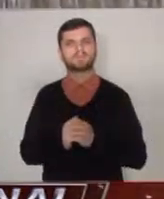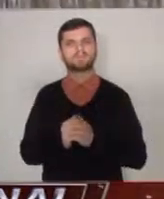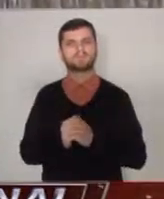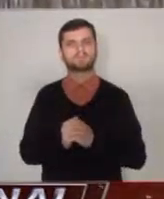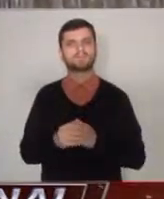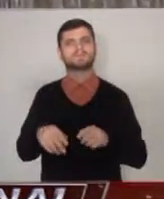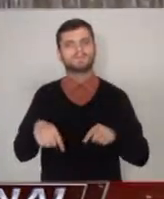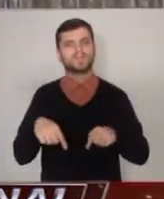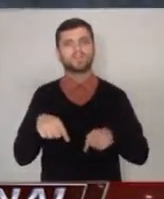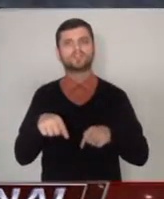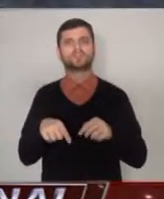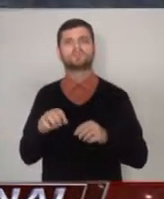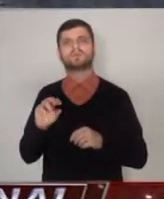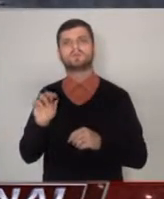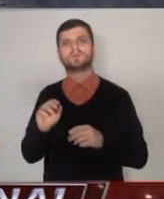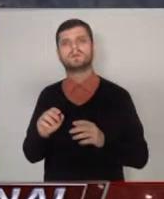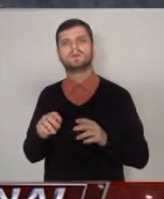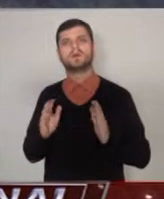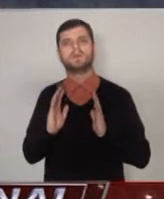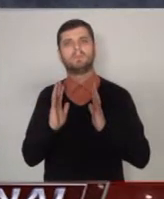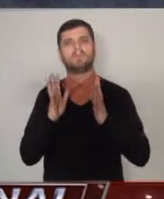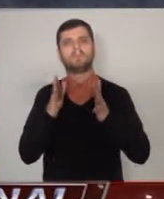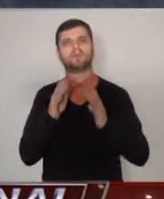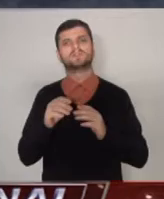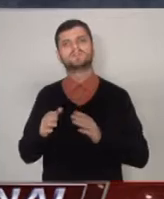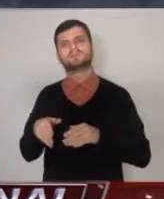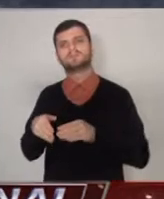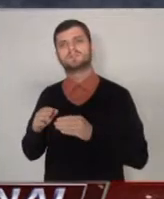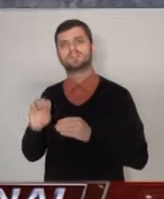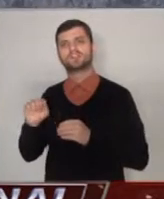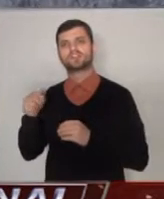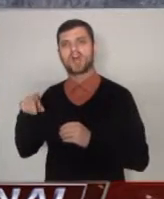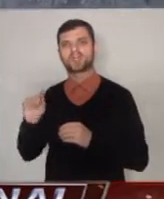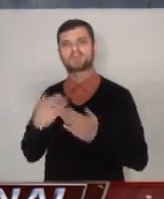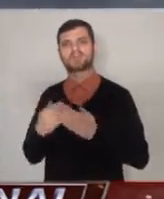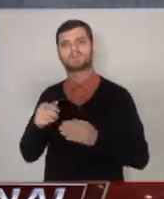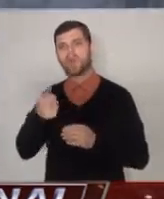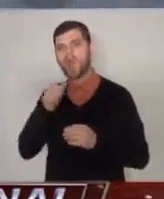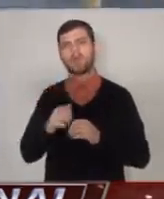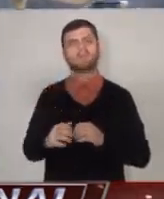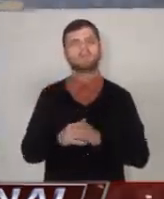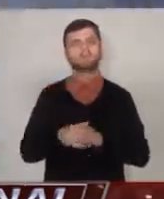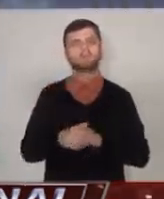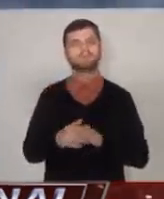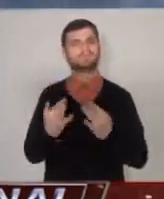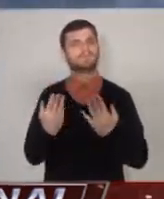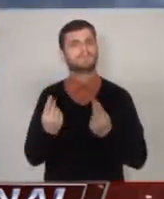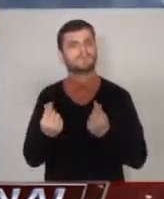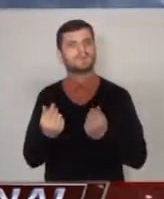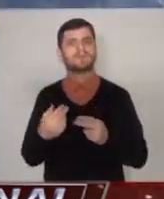dalate, tot ce trebuie ca să fie cât de cât modern. Deci o lucrare mai amplă. O lucrare mai amplă. Care a costat cam